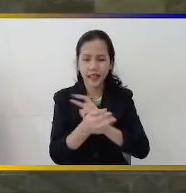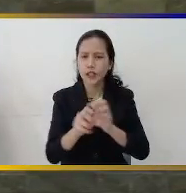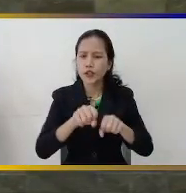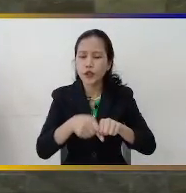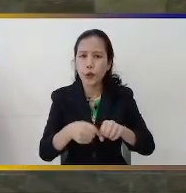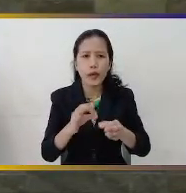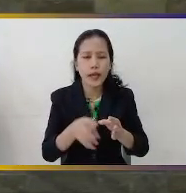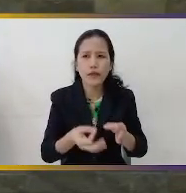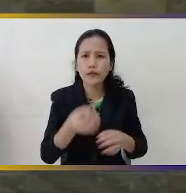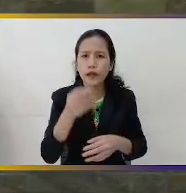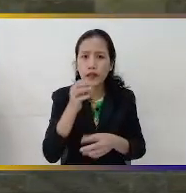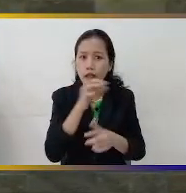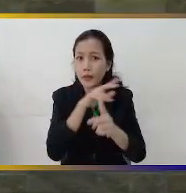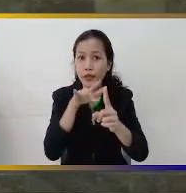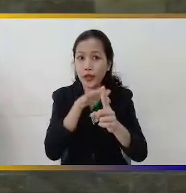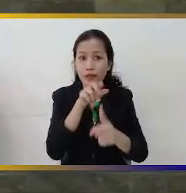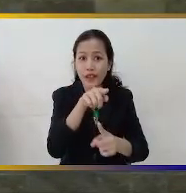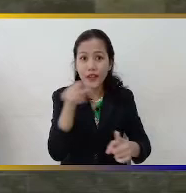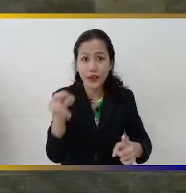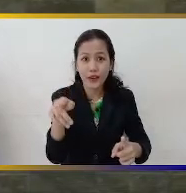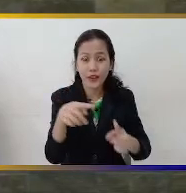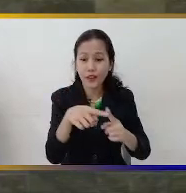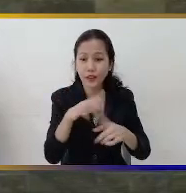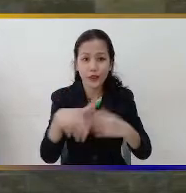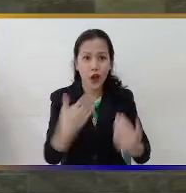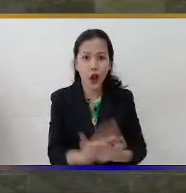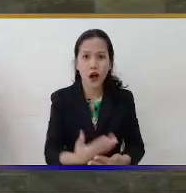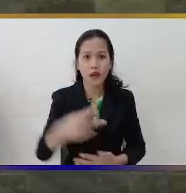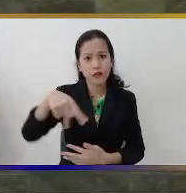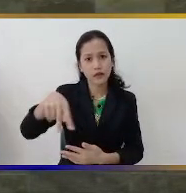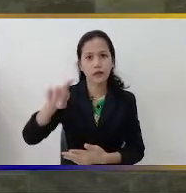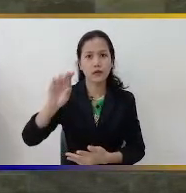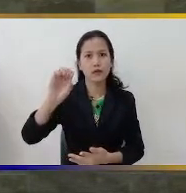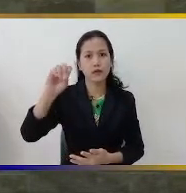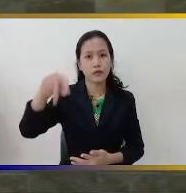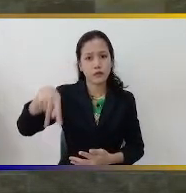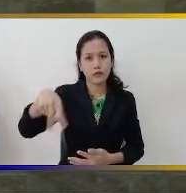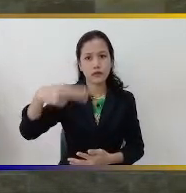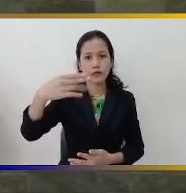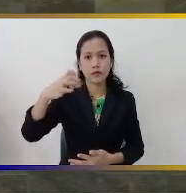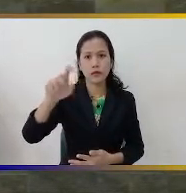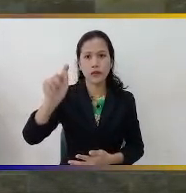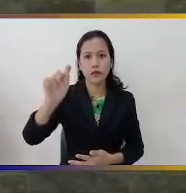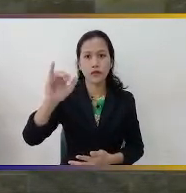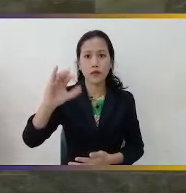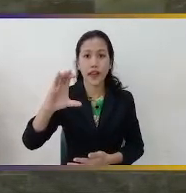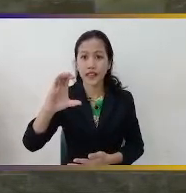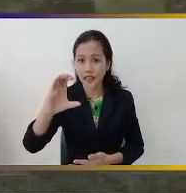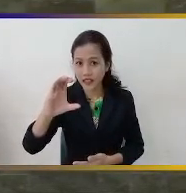mga prophetic books na ating pong pinag-aaralan, simula pa po nung una, ay